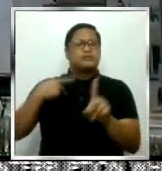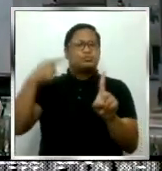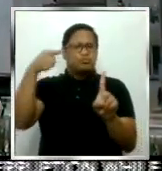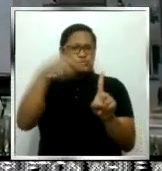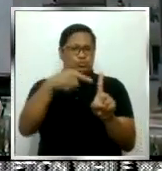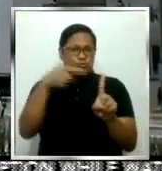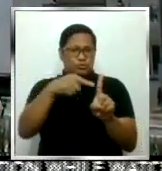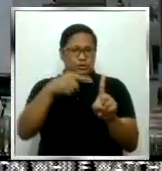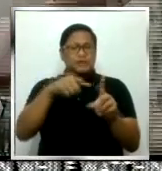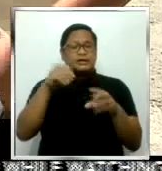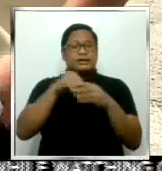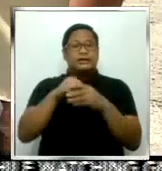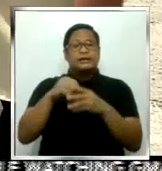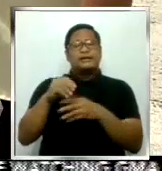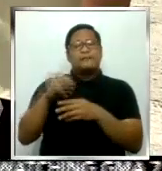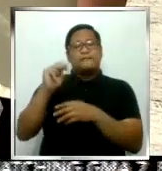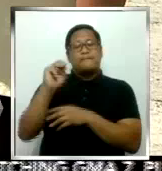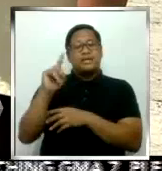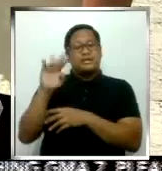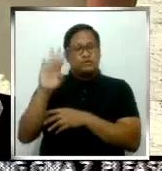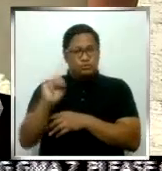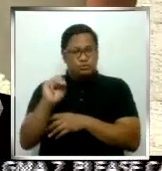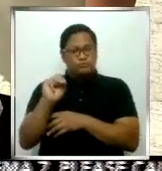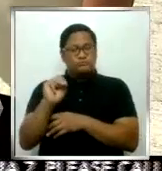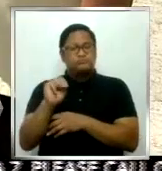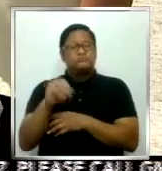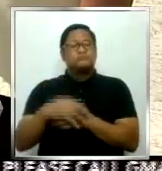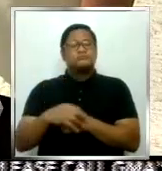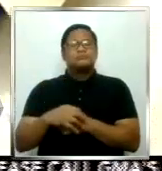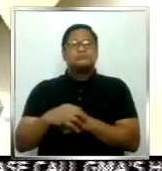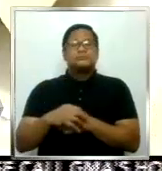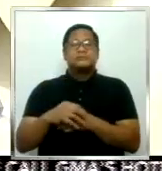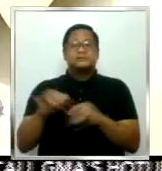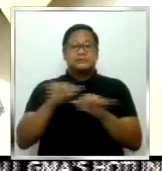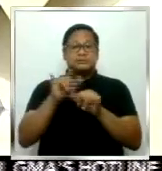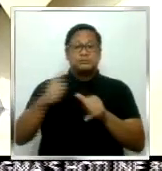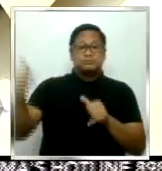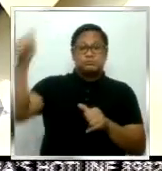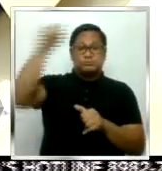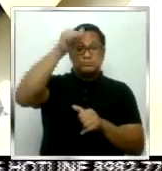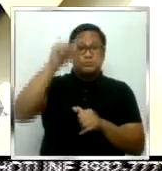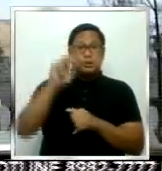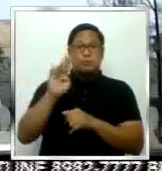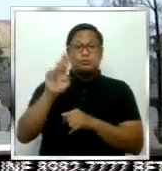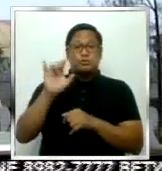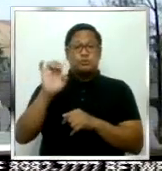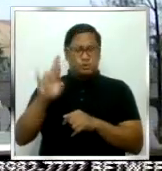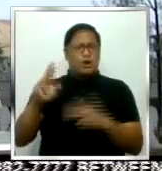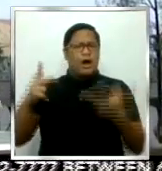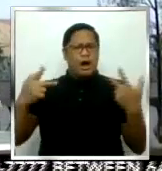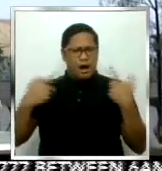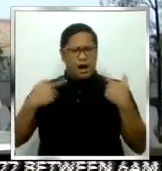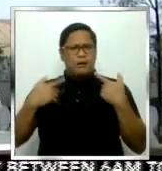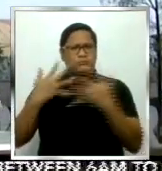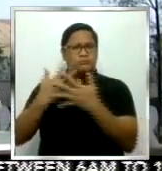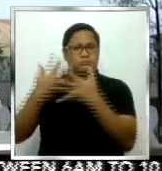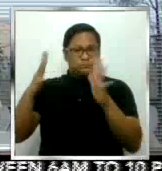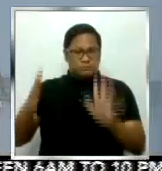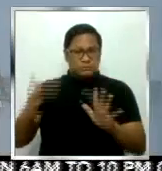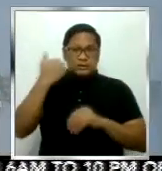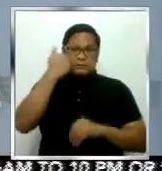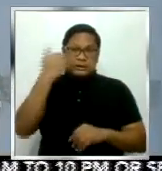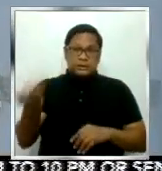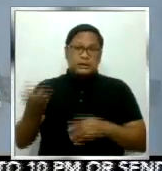medium security compound. Kinumpirma ni Bucor Chief Gerald Bantag na may mga preso sa Bilibid na namatay dahil sa